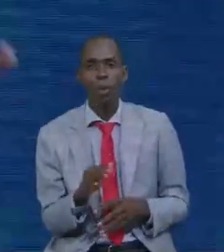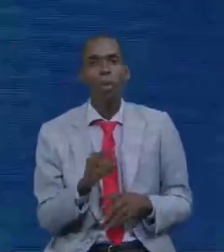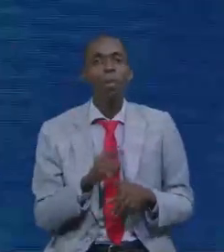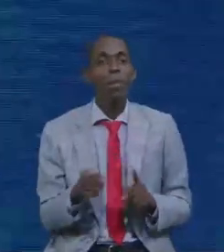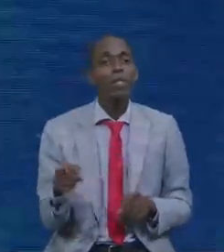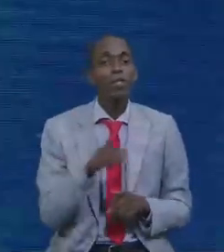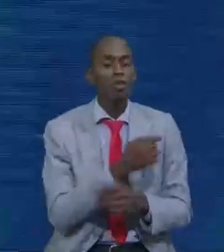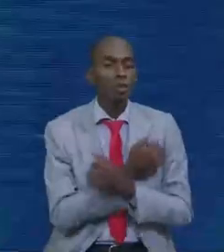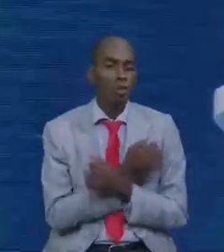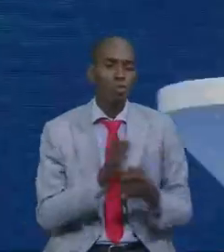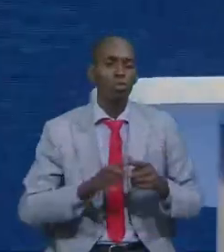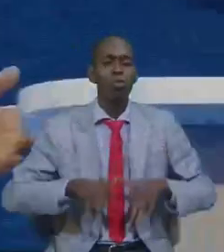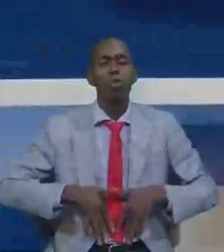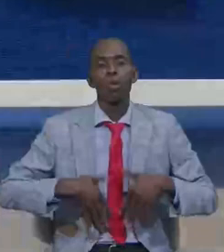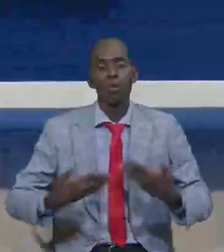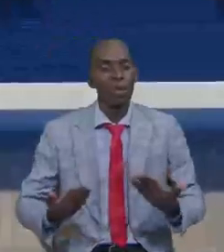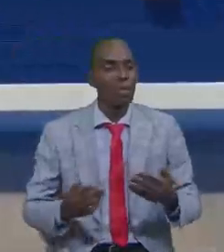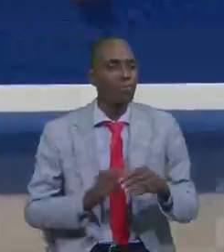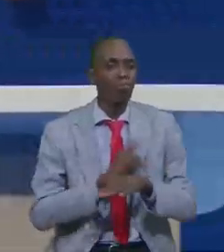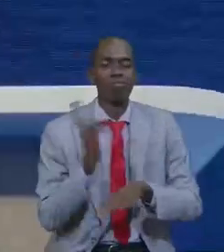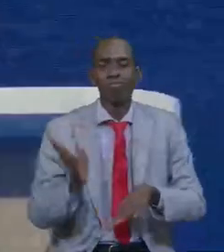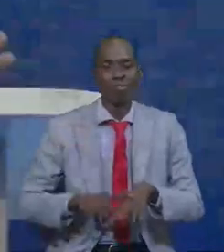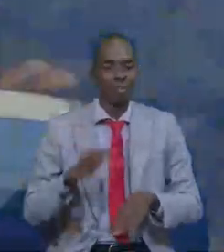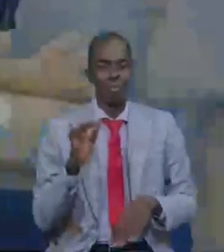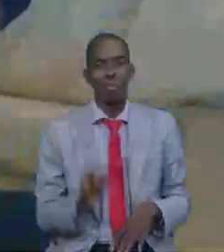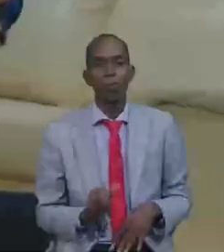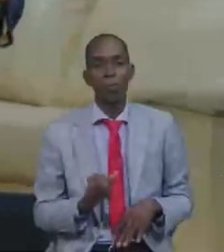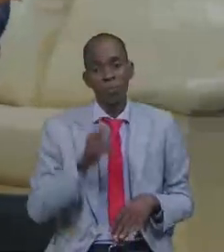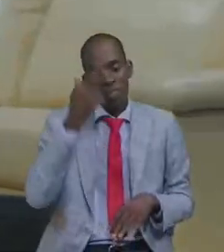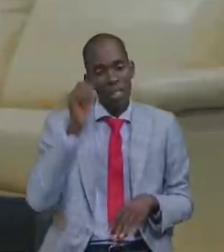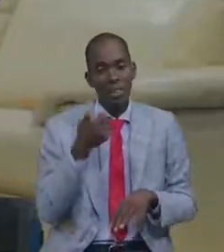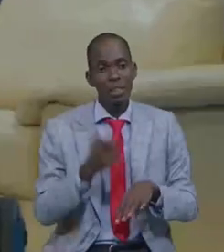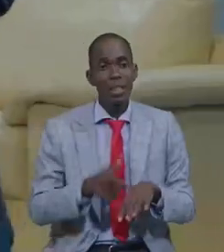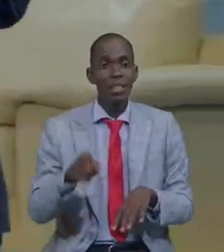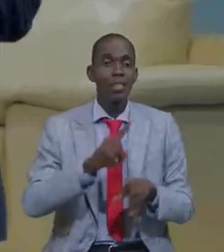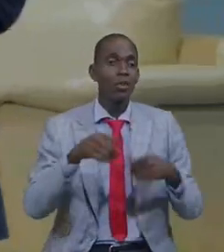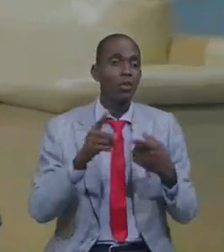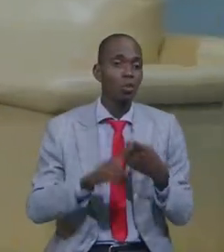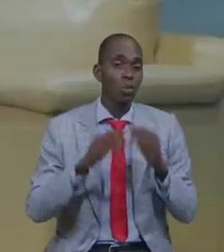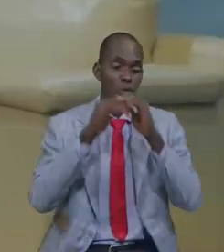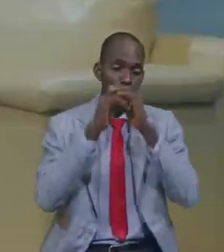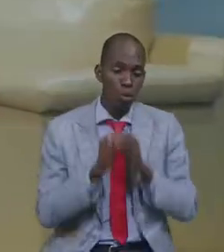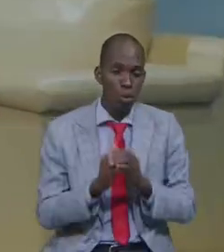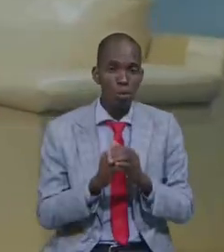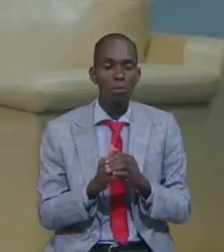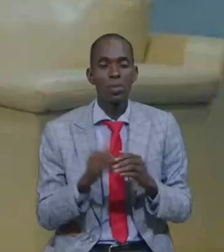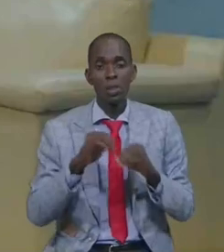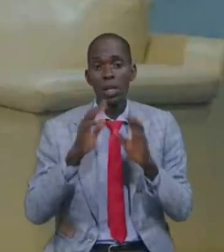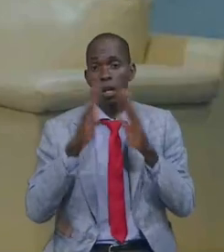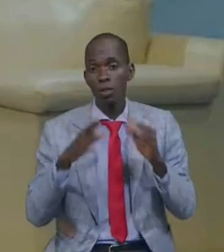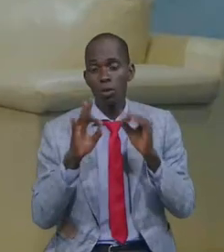normale. Parce que chaque fois qu'ils vont dans la maison d'adoration, n'importe où, à tout moment, quelle que soit la